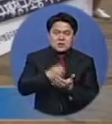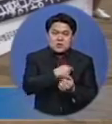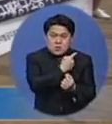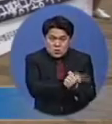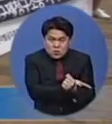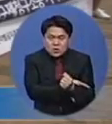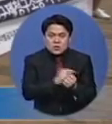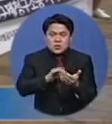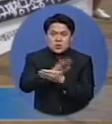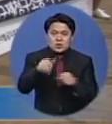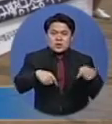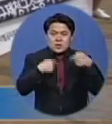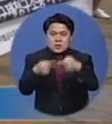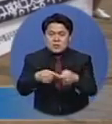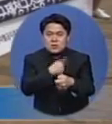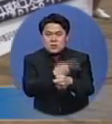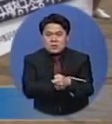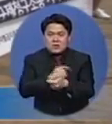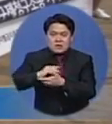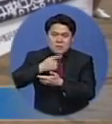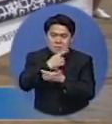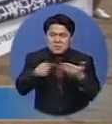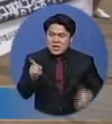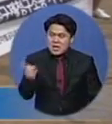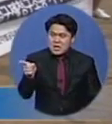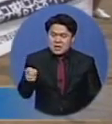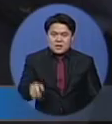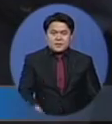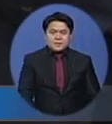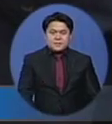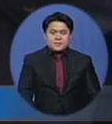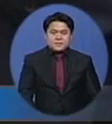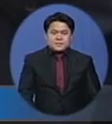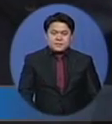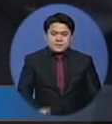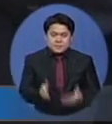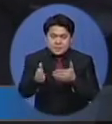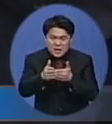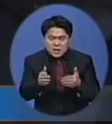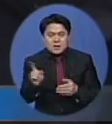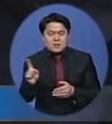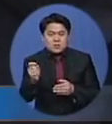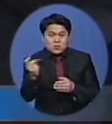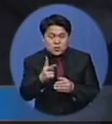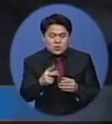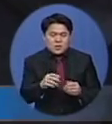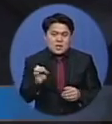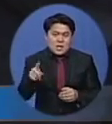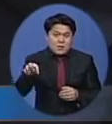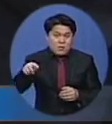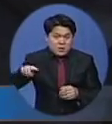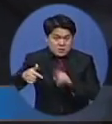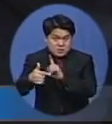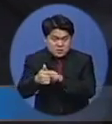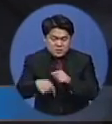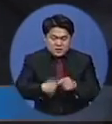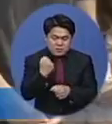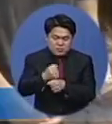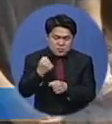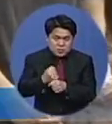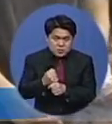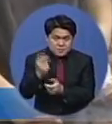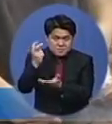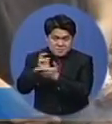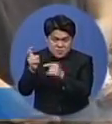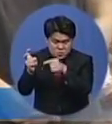자기결정권과 놀이시설 이용의 권리를 짓밟고 있다고 주장했습니다. 특히 장애계는 에버랜드가 자체적으로 제작한